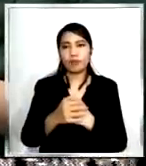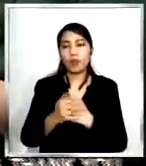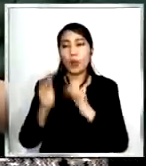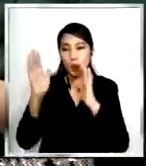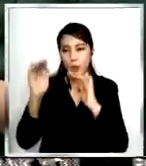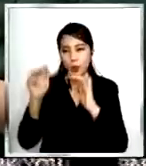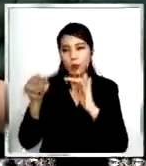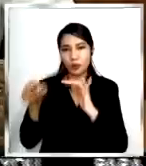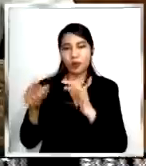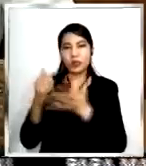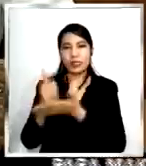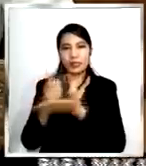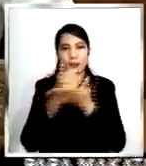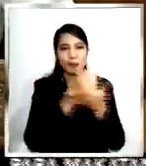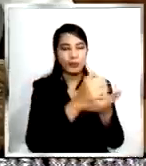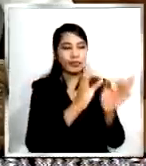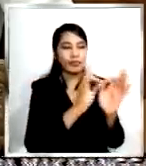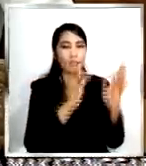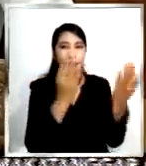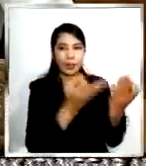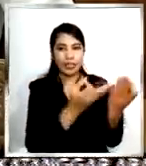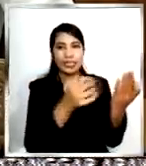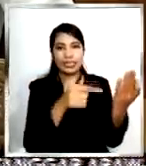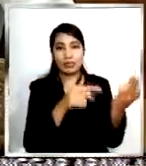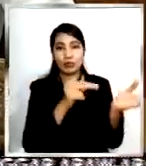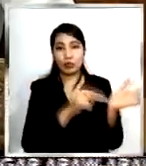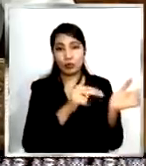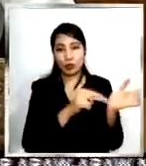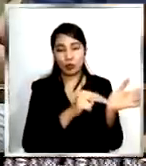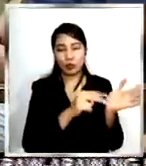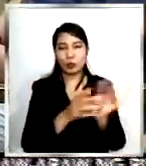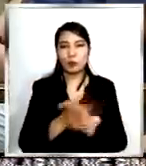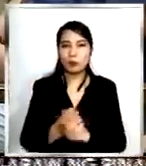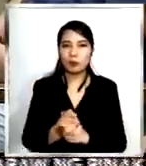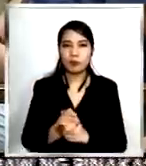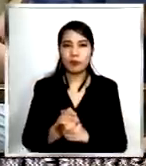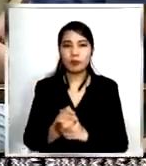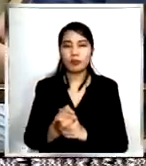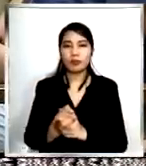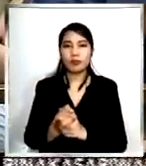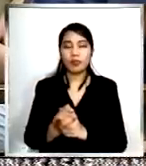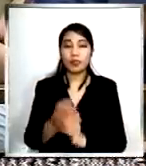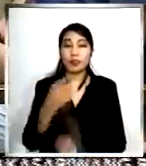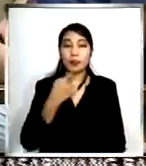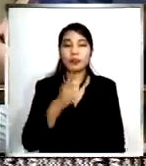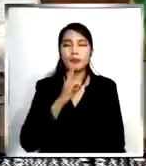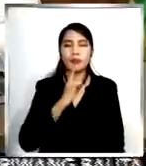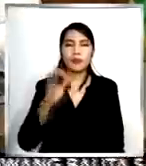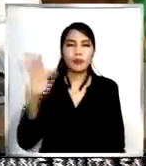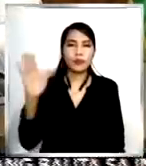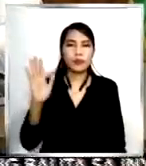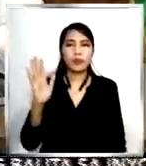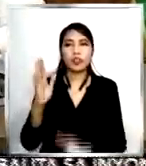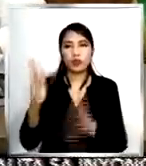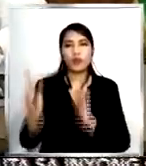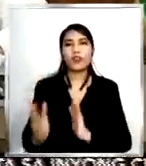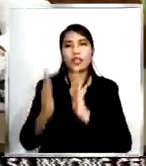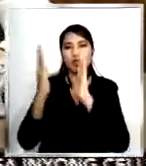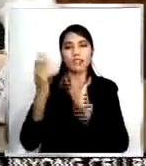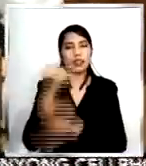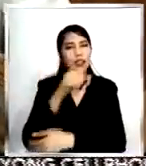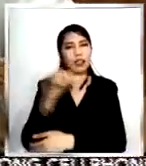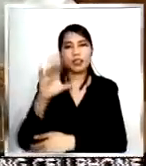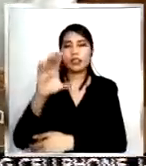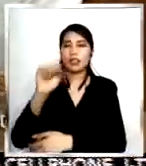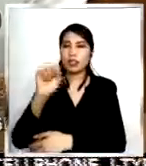pamilya ng naulila. Nangako naman ang suspect na haharapin ang anumang asuntong isasampa laban sa kanya. Maraming salamat sa iyo at luminaw